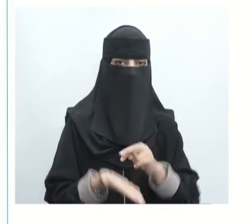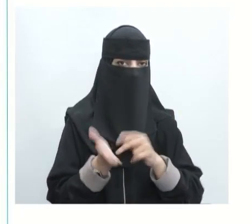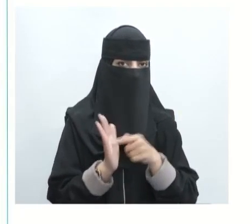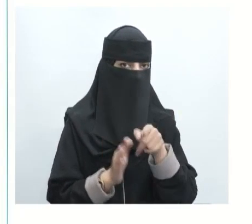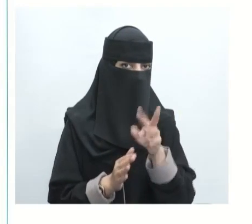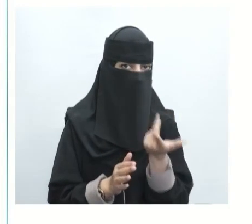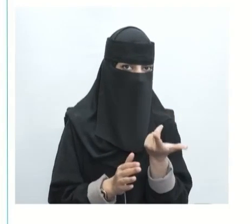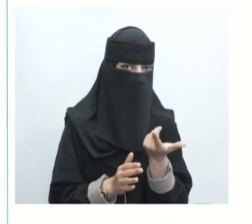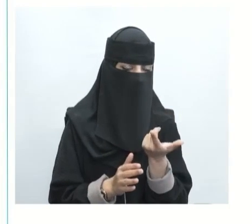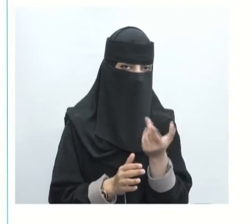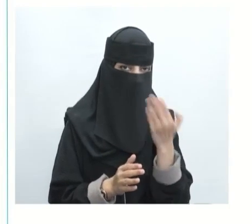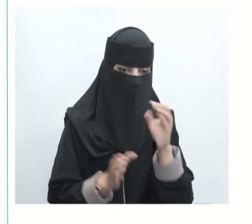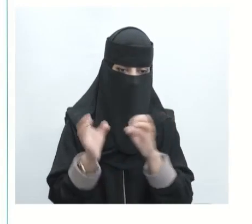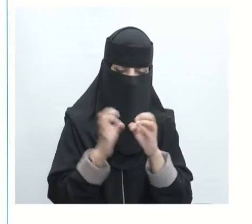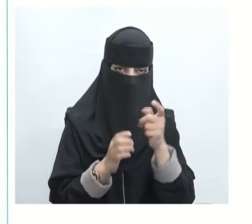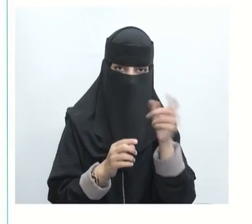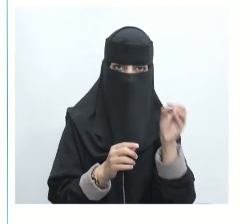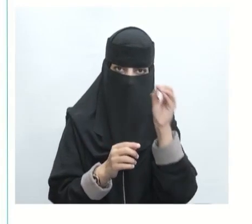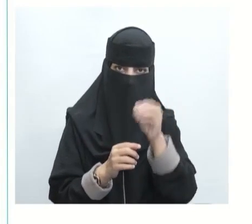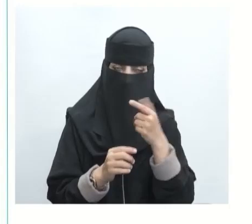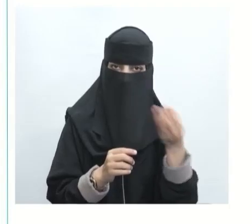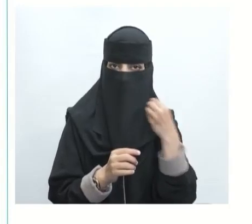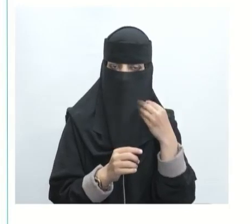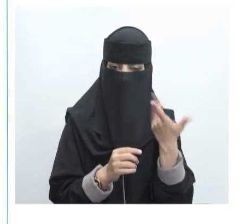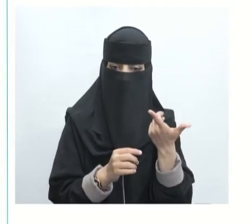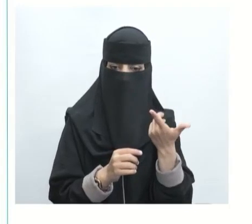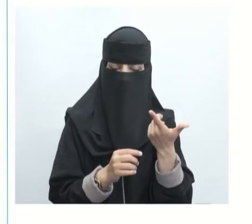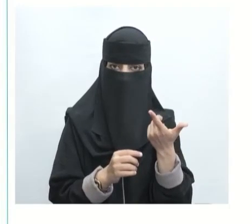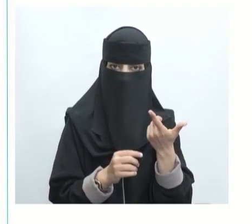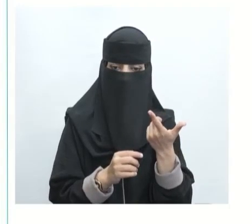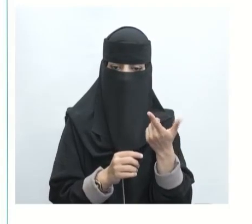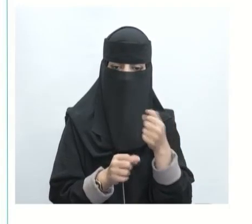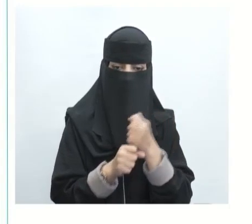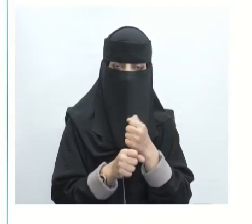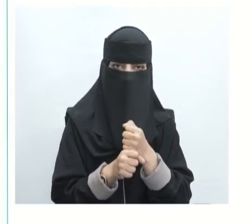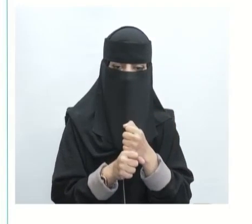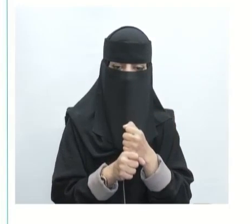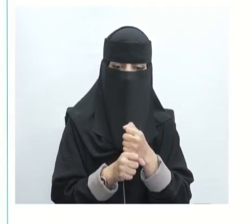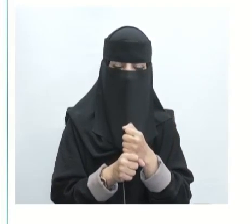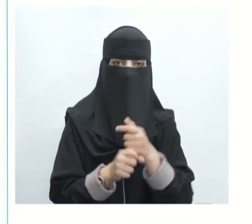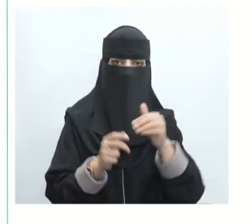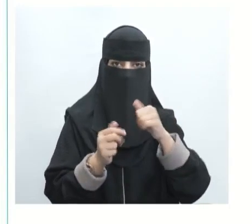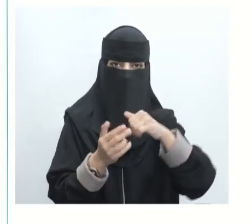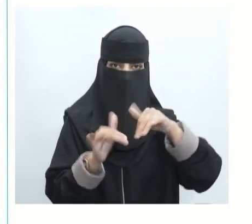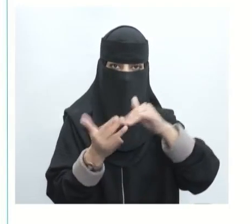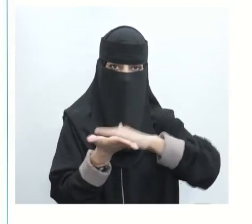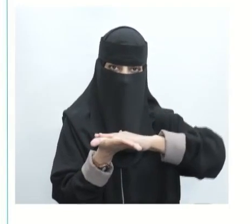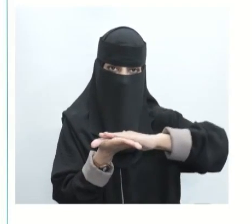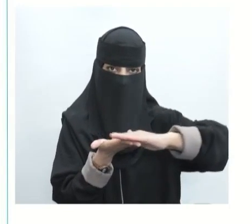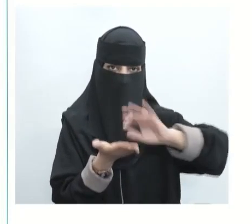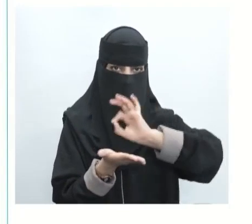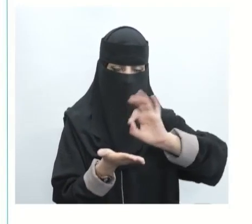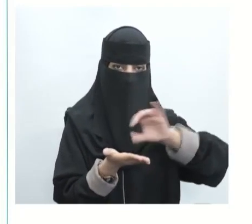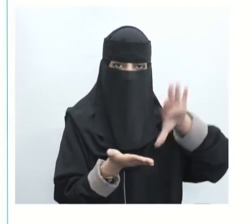هنا؟ أحسنتم، هو ذكر لنا أن ماذا؟ عبدت الطرق في الحي السكني